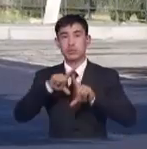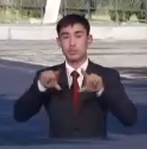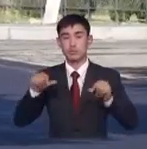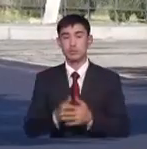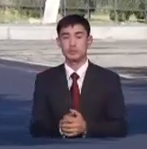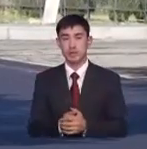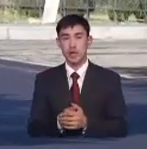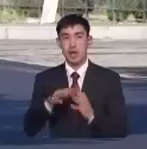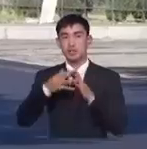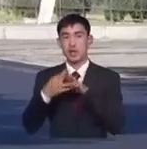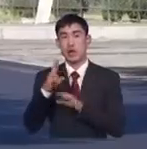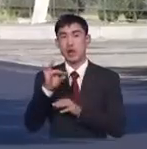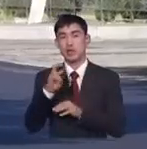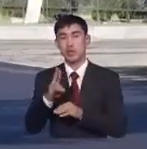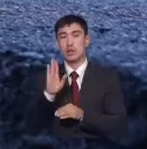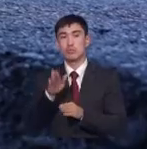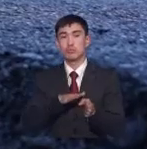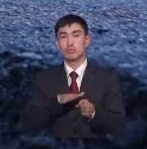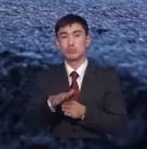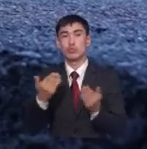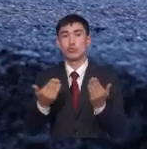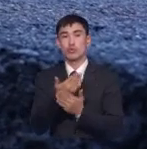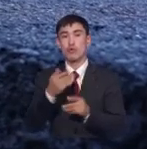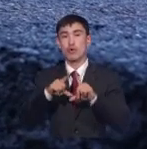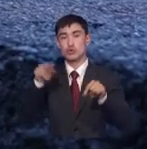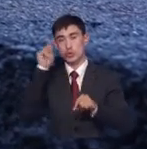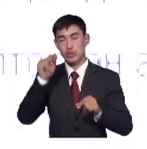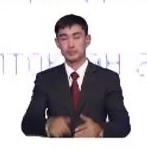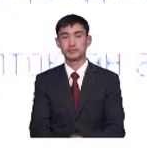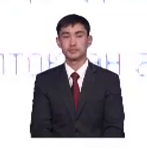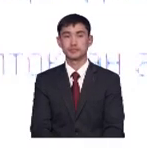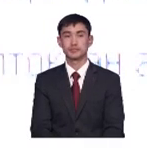медпункта а в селе Каратал сдана в эксплуатацию Новая